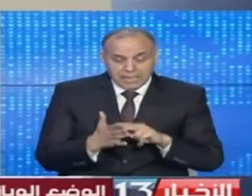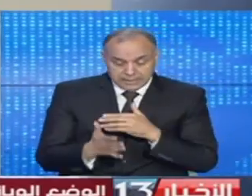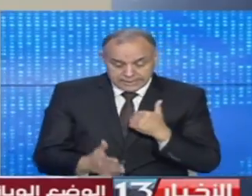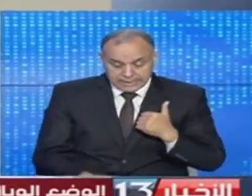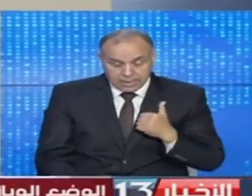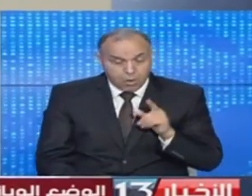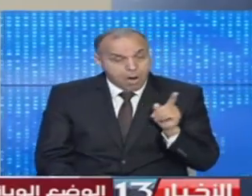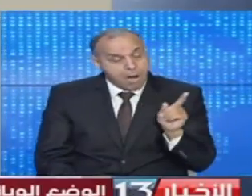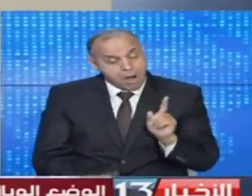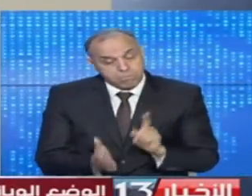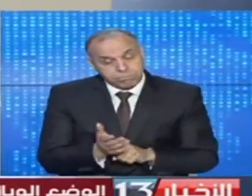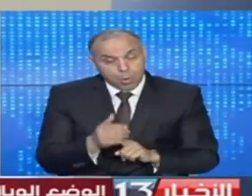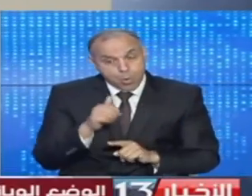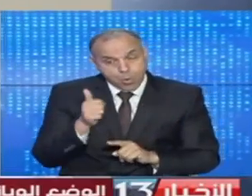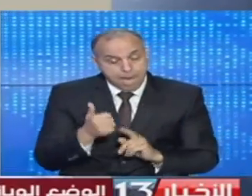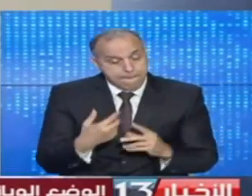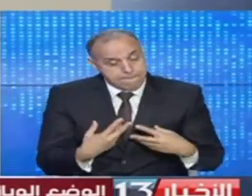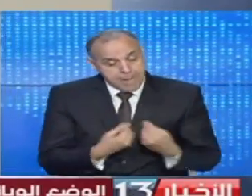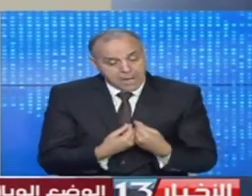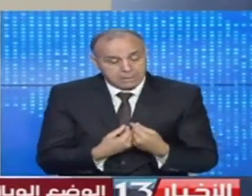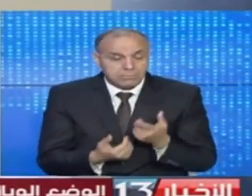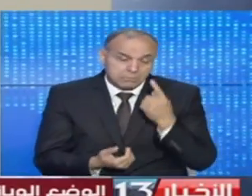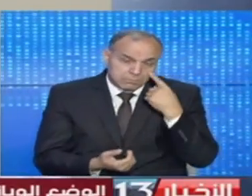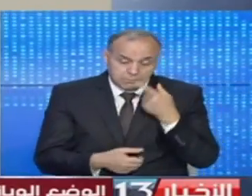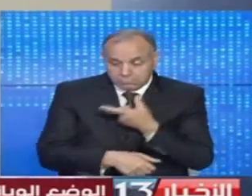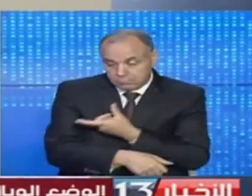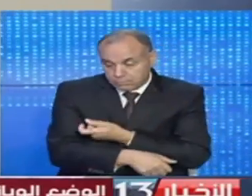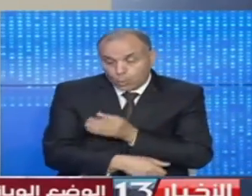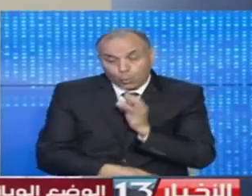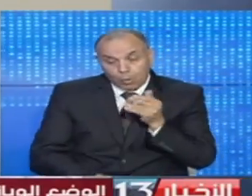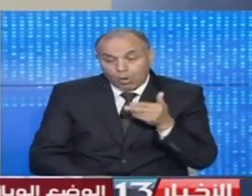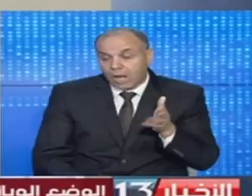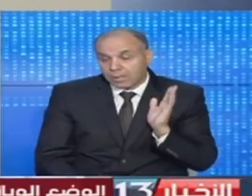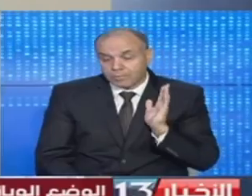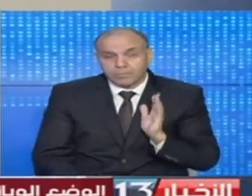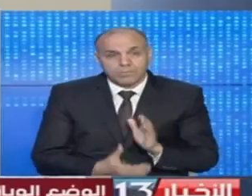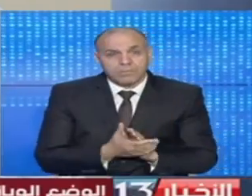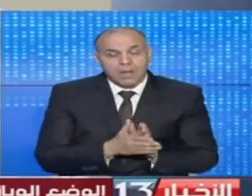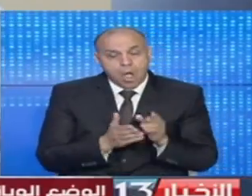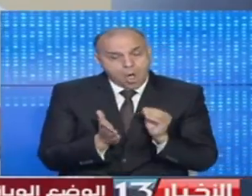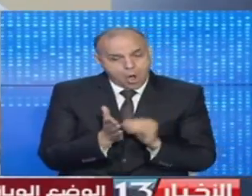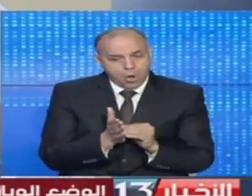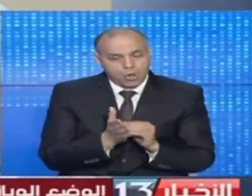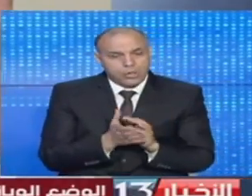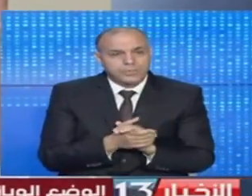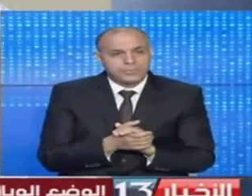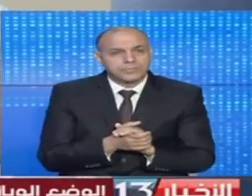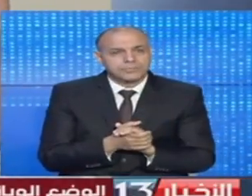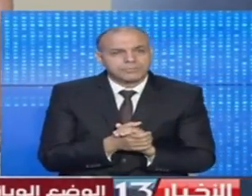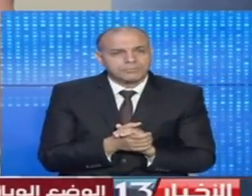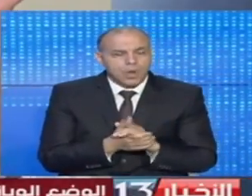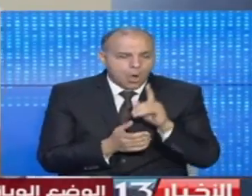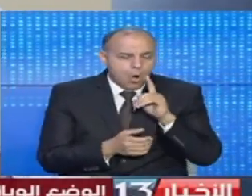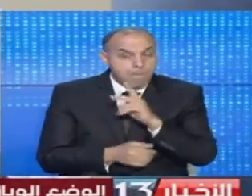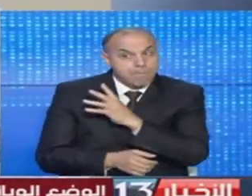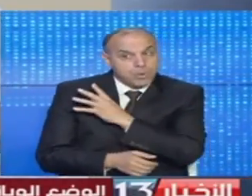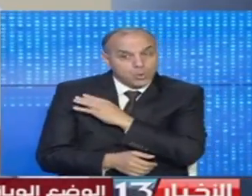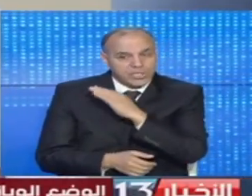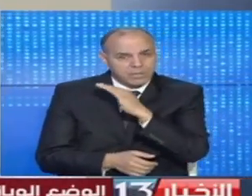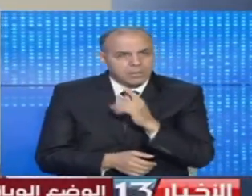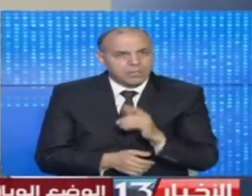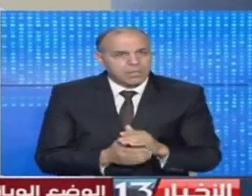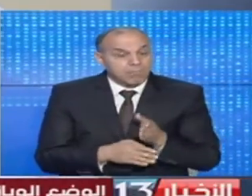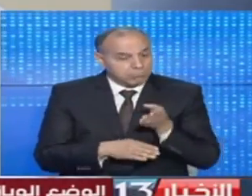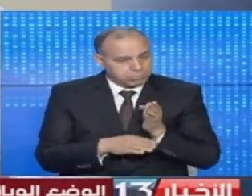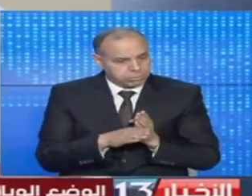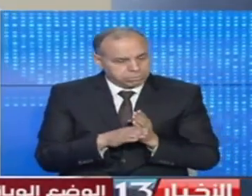اللي هو رئيس جاهز من المرض هذا ثم ايضا اه كبار المسؤولين كيف كيف شو